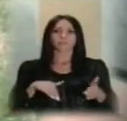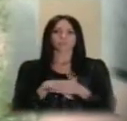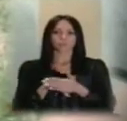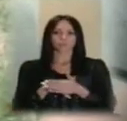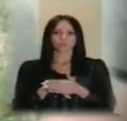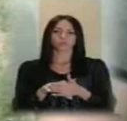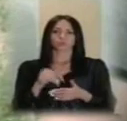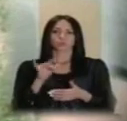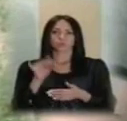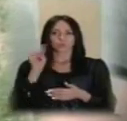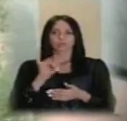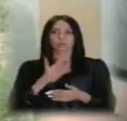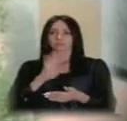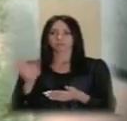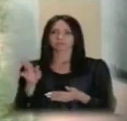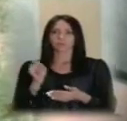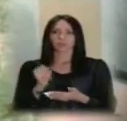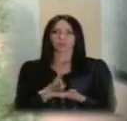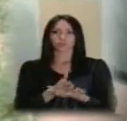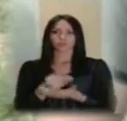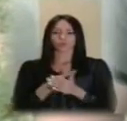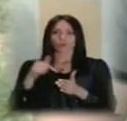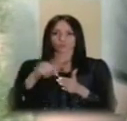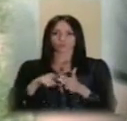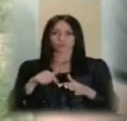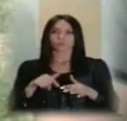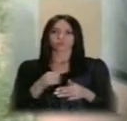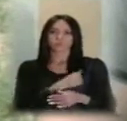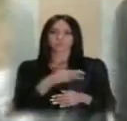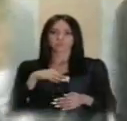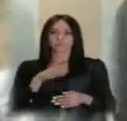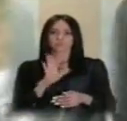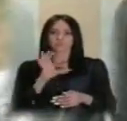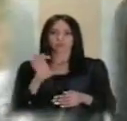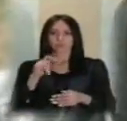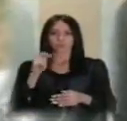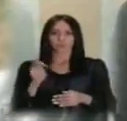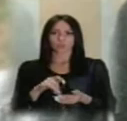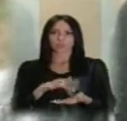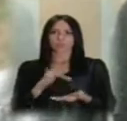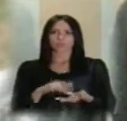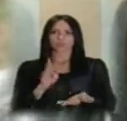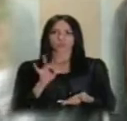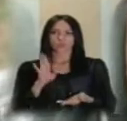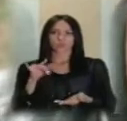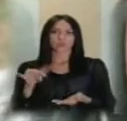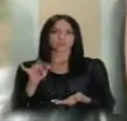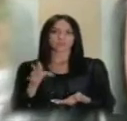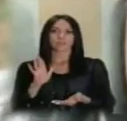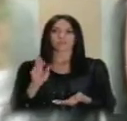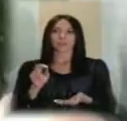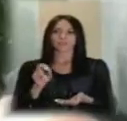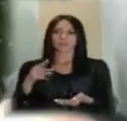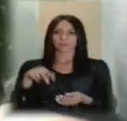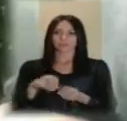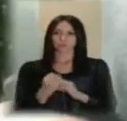на службу до внутрішніх військ МВС України, тоді ще в місто Кривий Ріг. У квітні 2014-го, говорить Андрій,